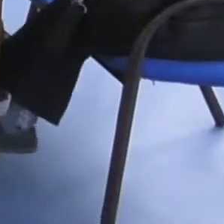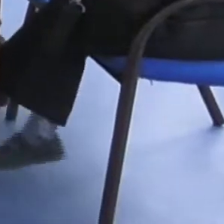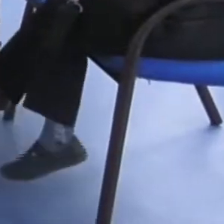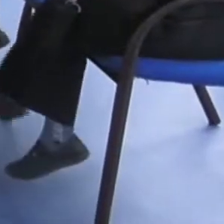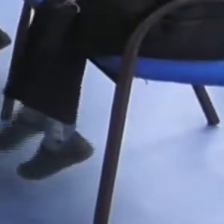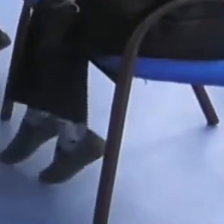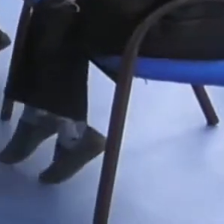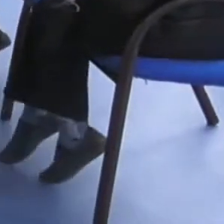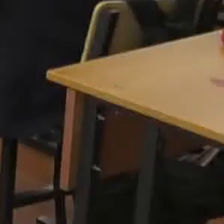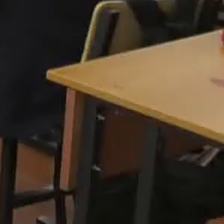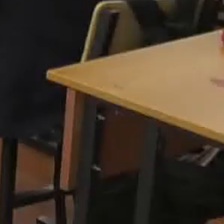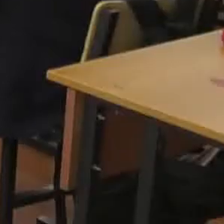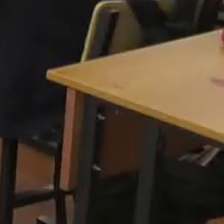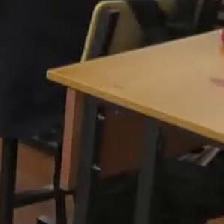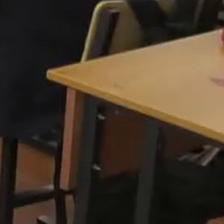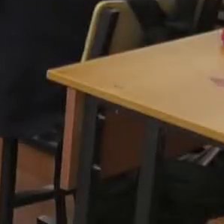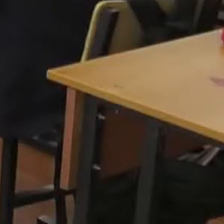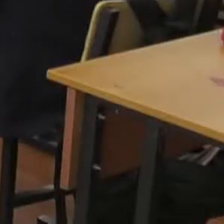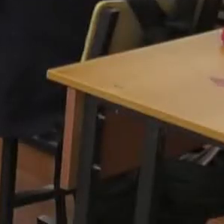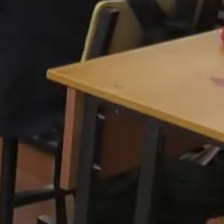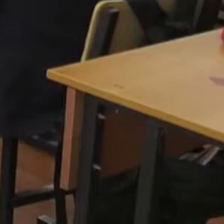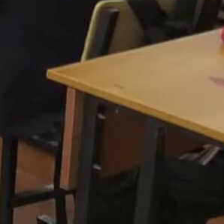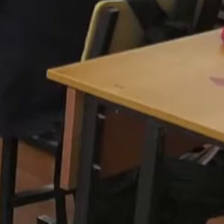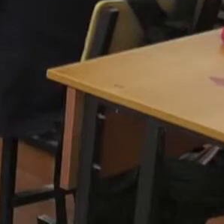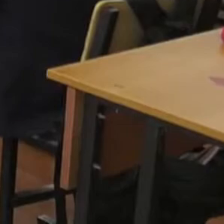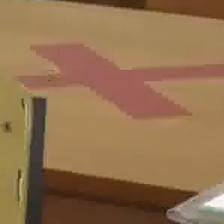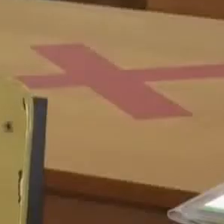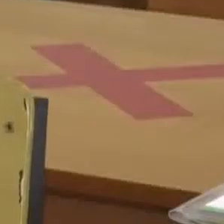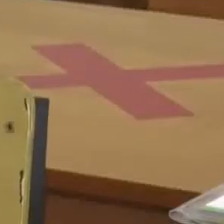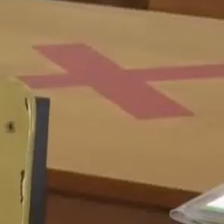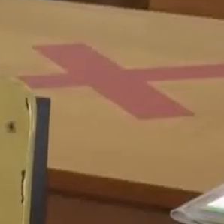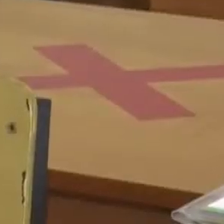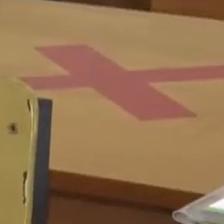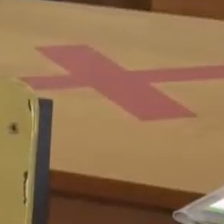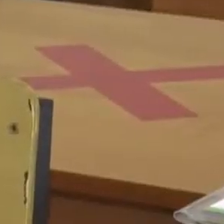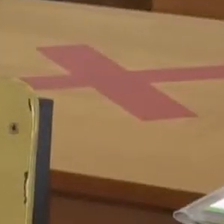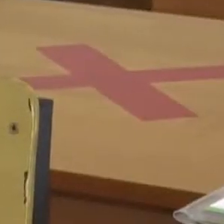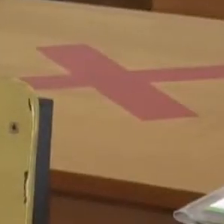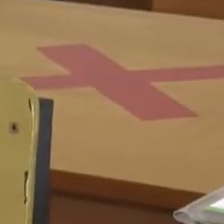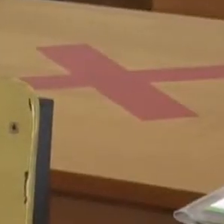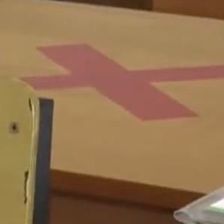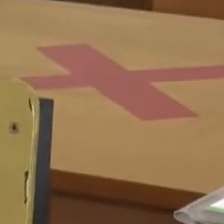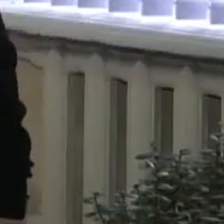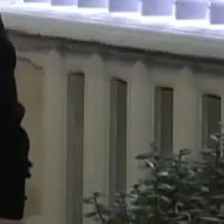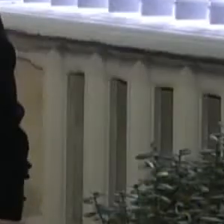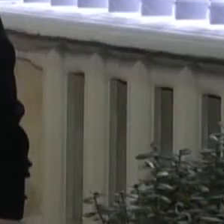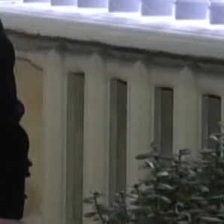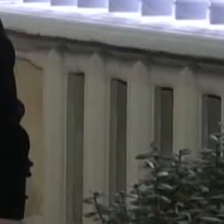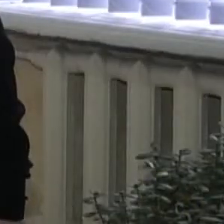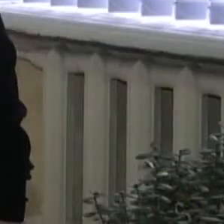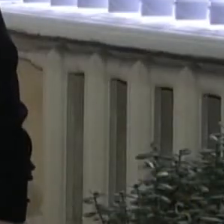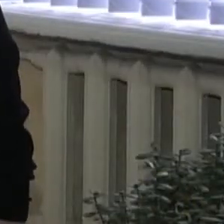В школах, где количество учащихся в классах превышает 25 человек, будут созданы дополнительные группы. Об изменениях